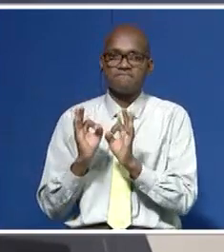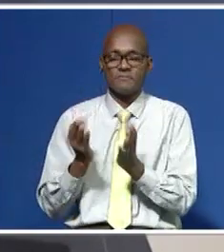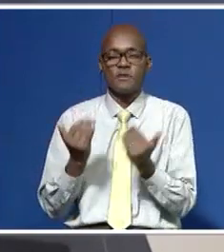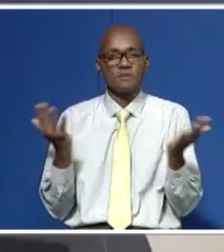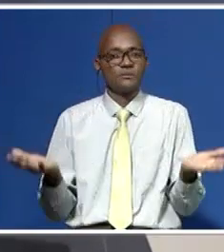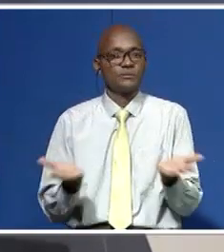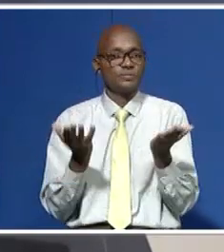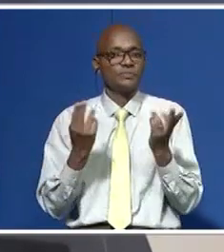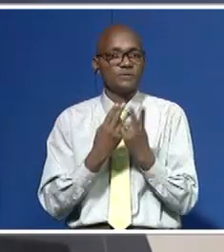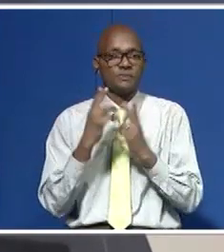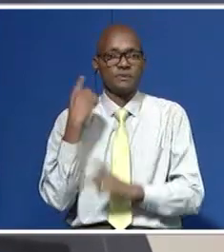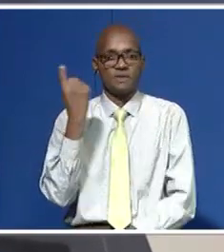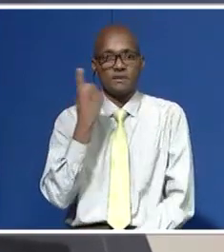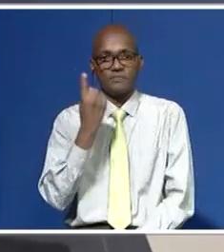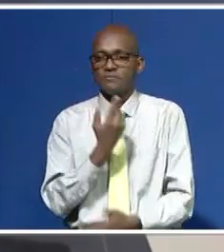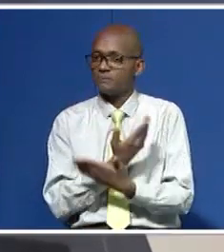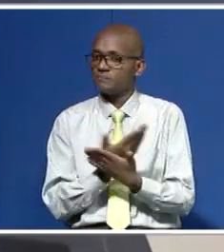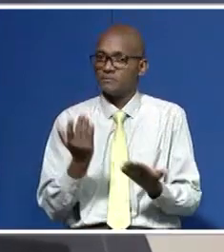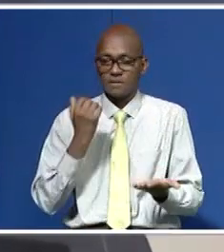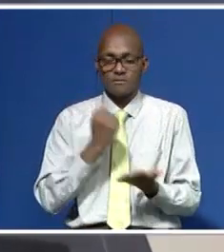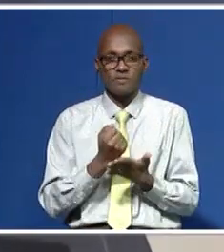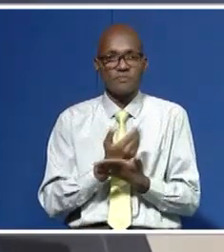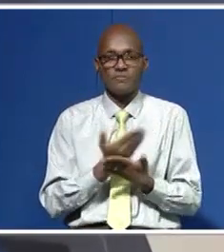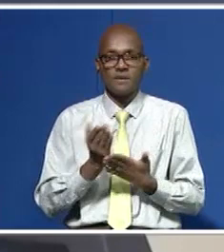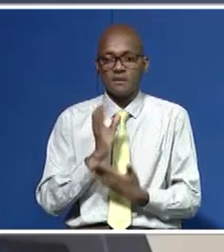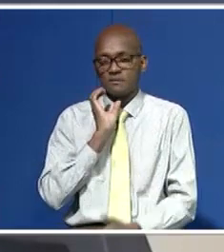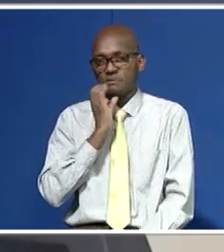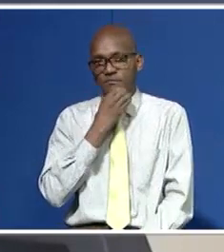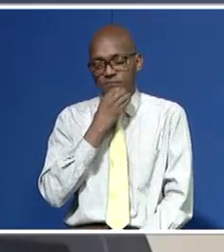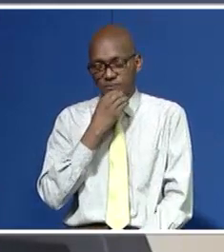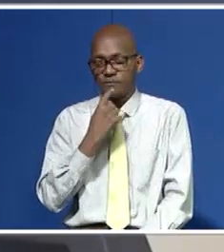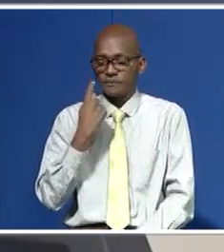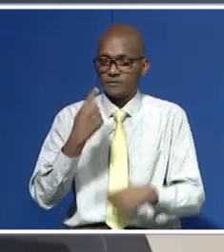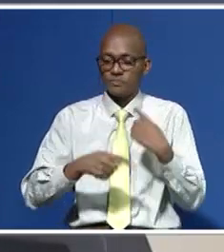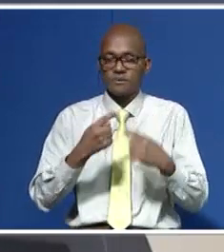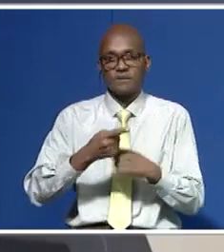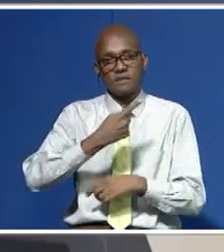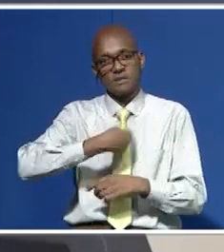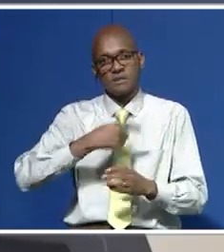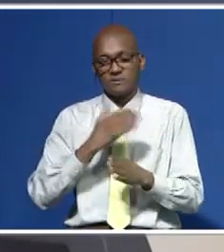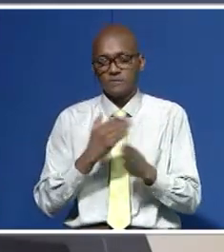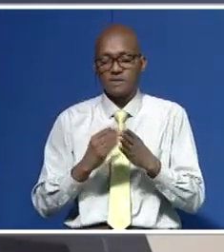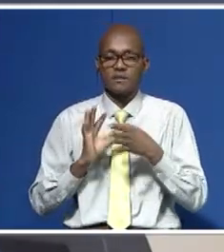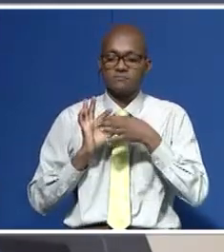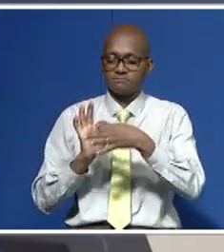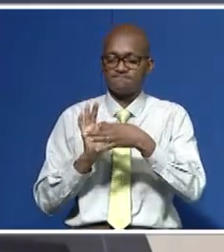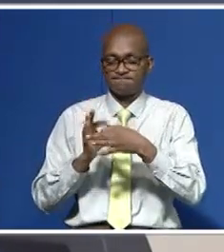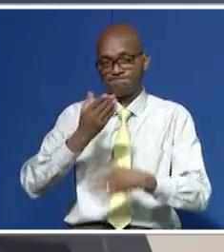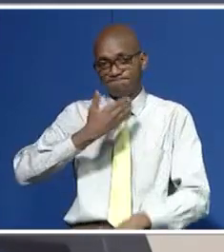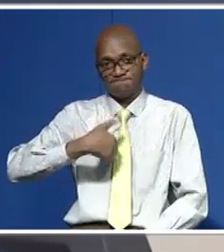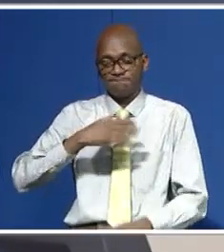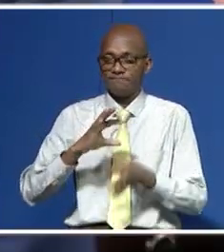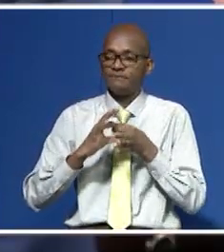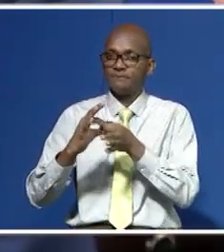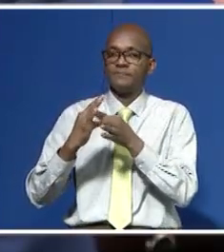kama taifa. Tusiamue vitu bila kuwa na uangalizi wa makini wa kidiplomasia. Hii kujenga mahusiano kati yetu sisi lakini na nchi